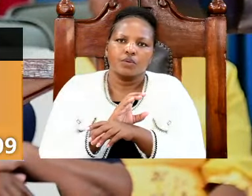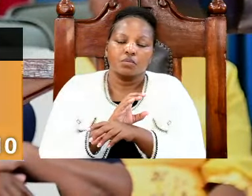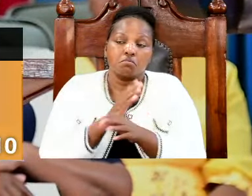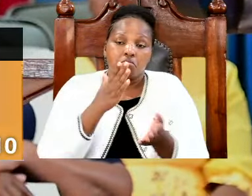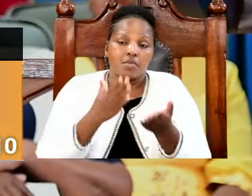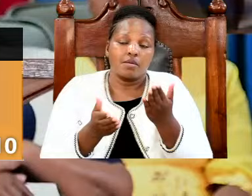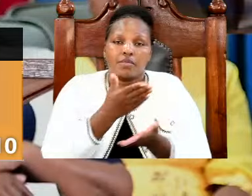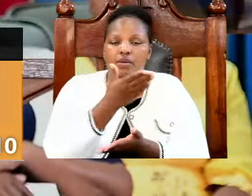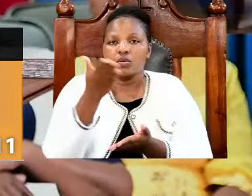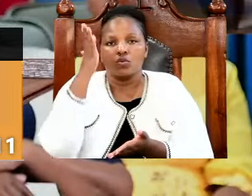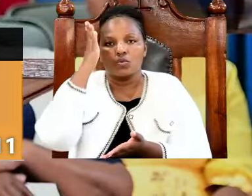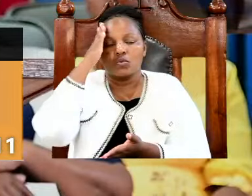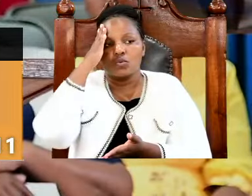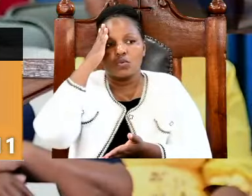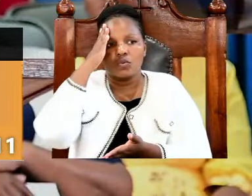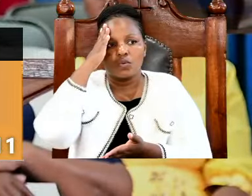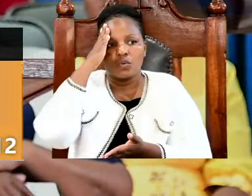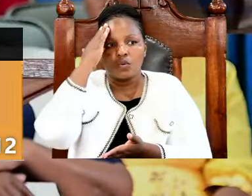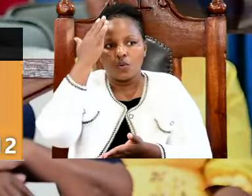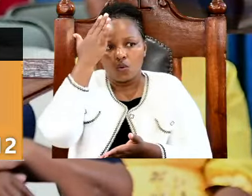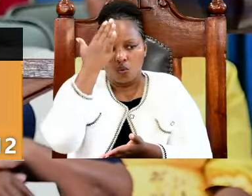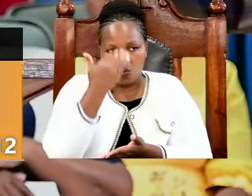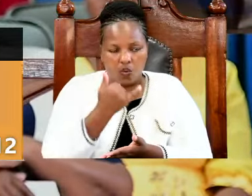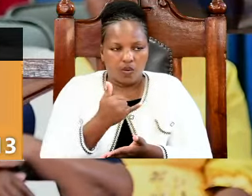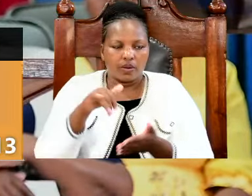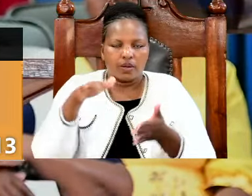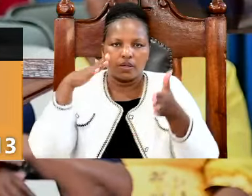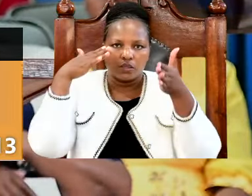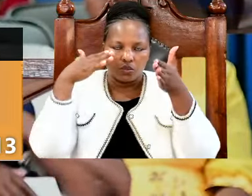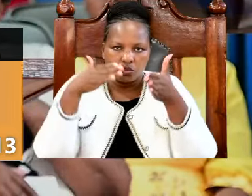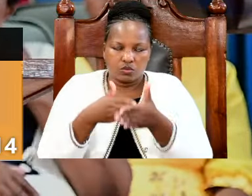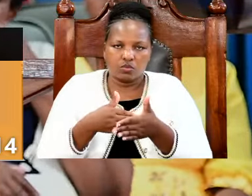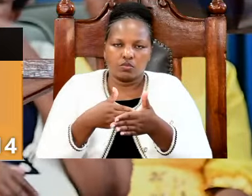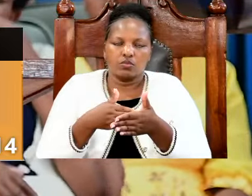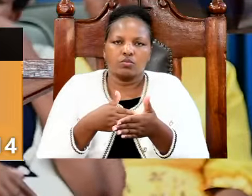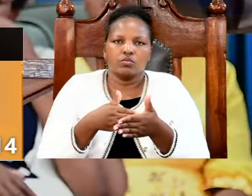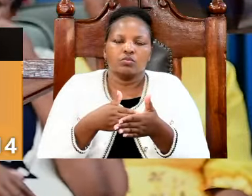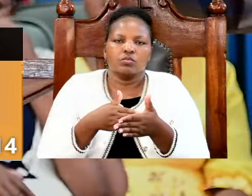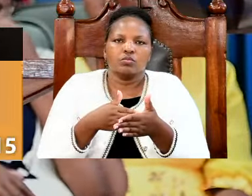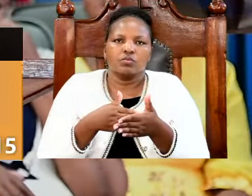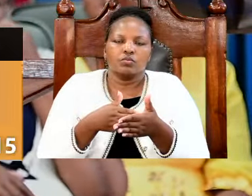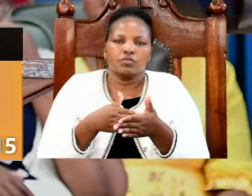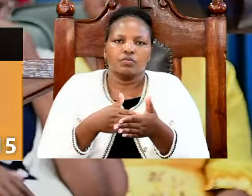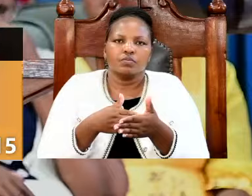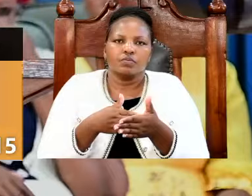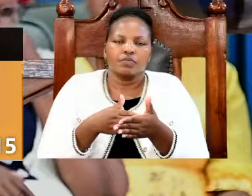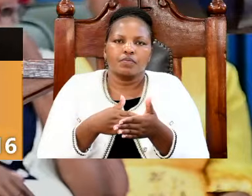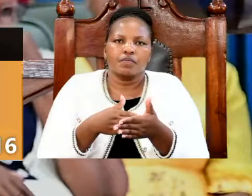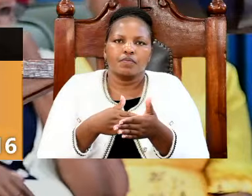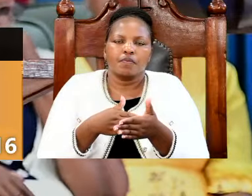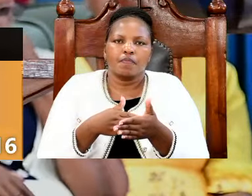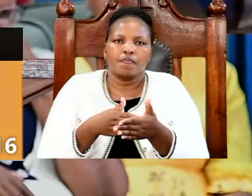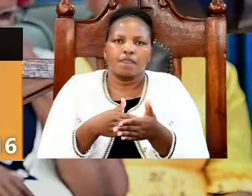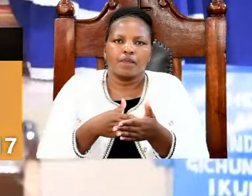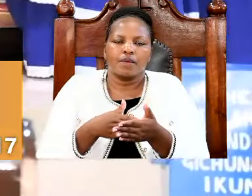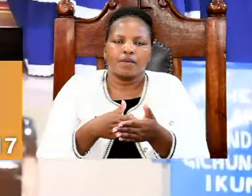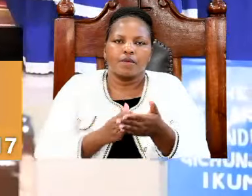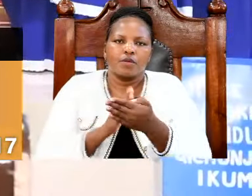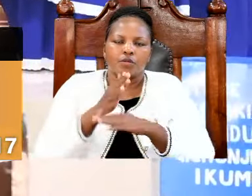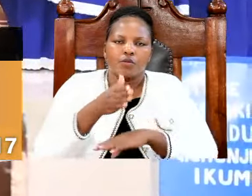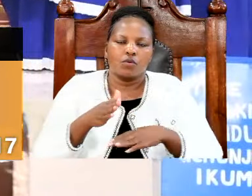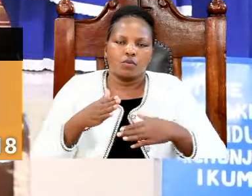kuna mtu ambaye anaweza kuonyesha pigamisi lolote juu ya imani na tabia ya